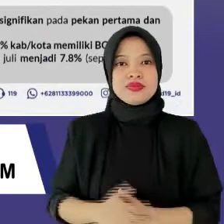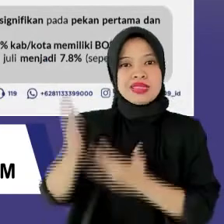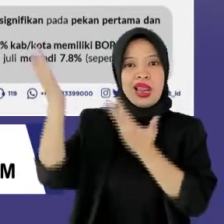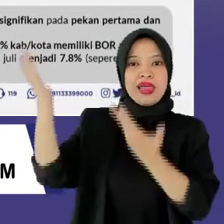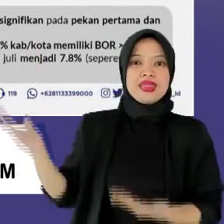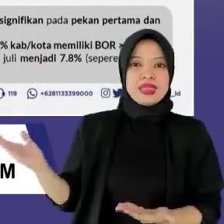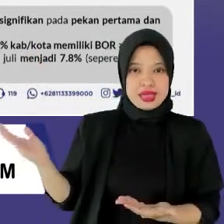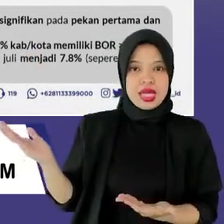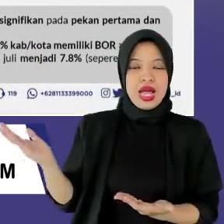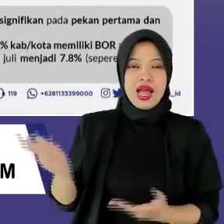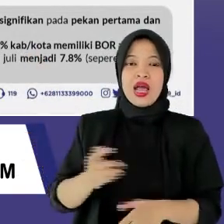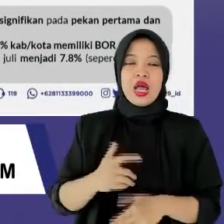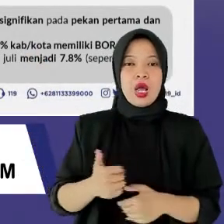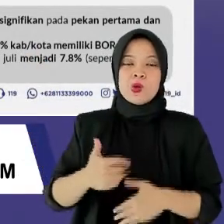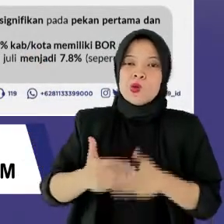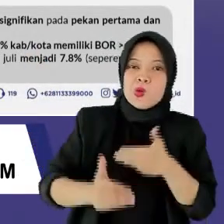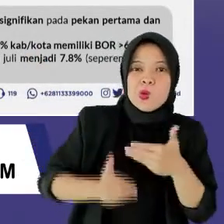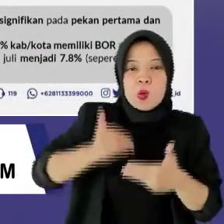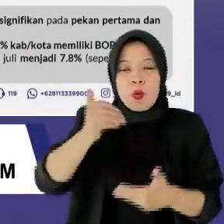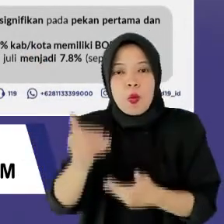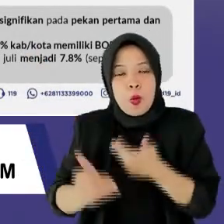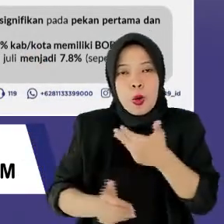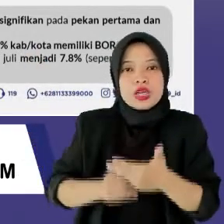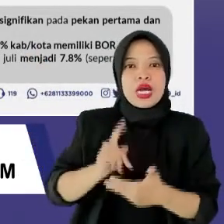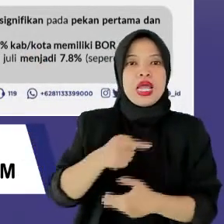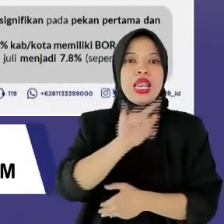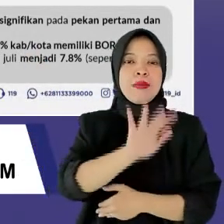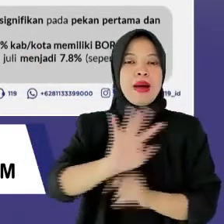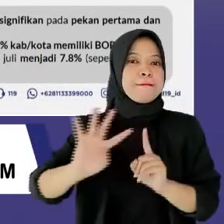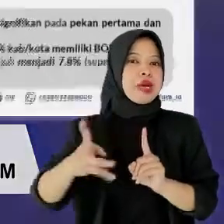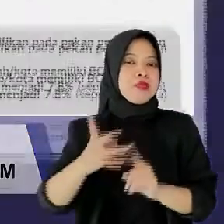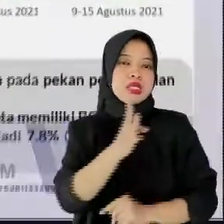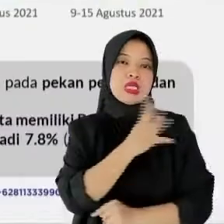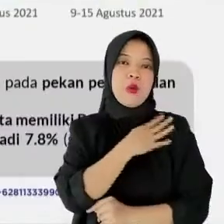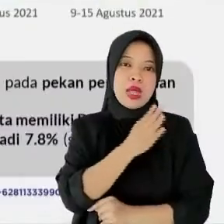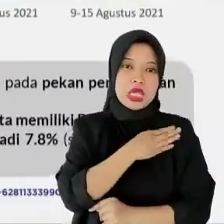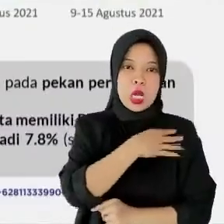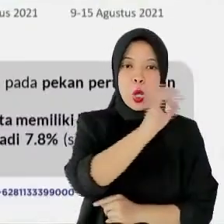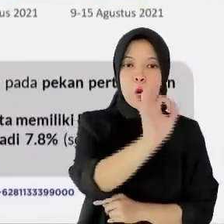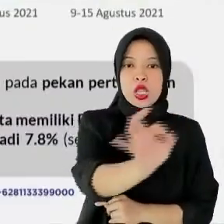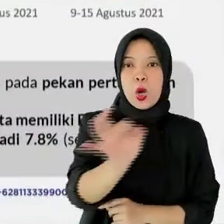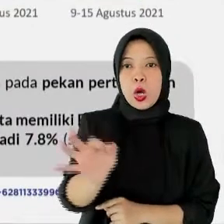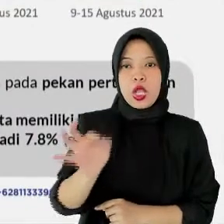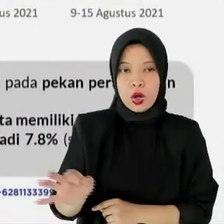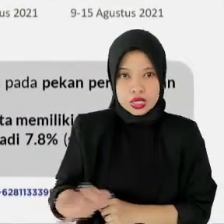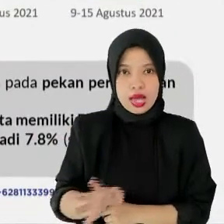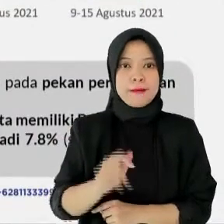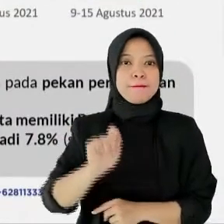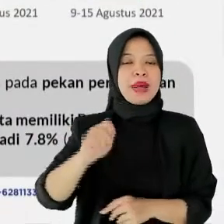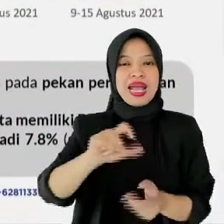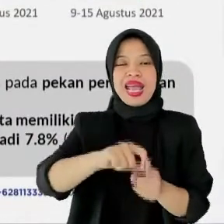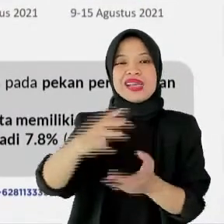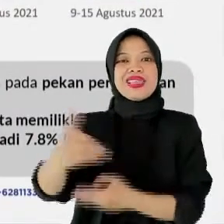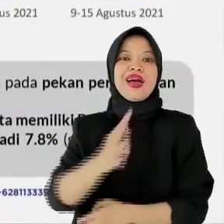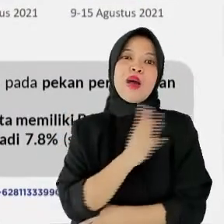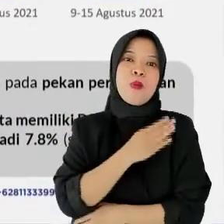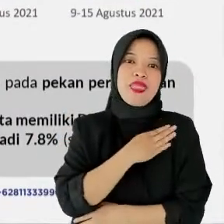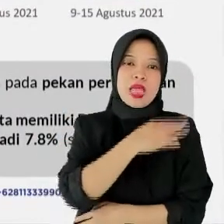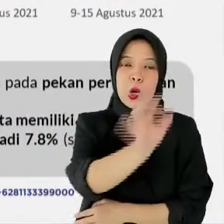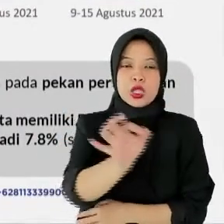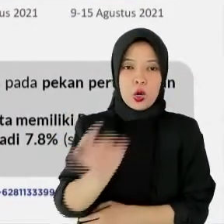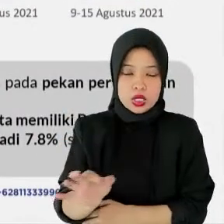memang ini berdasarkan waktu, Dr. Lula, kita lihat di 514 kabupaten kota. Jadi satuannya adalah kabupaten kota. Ada berapa